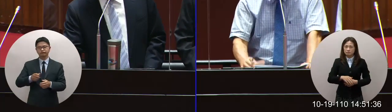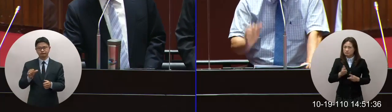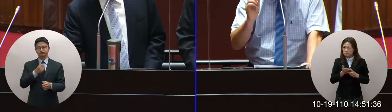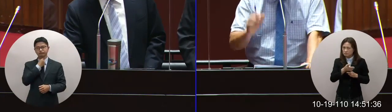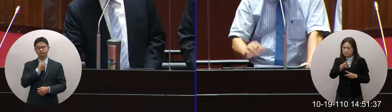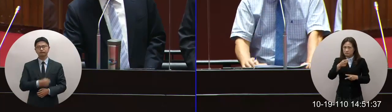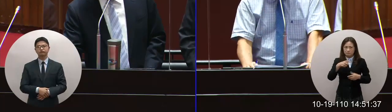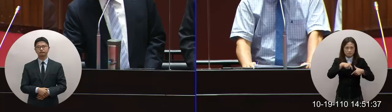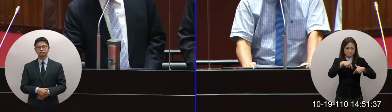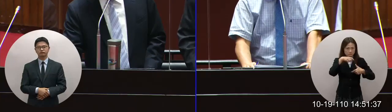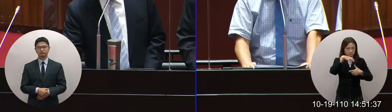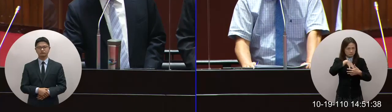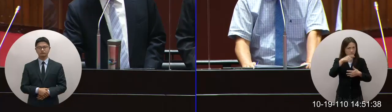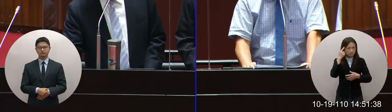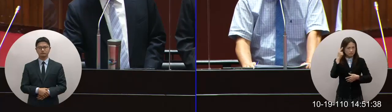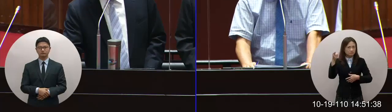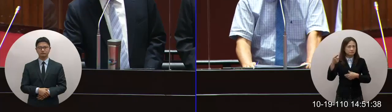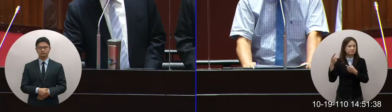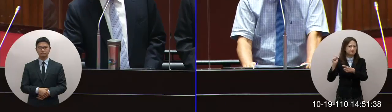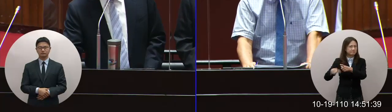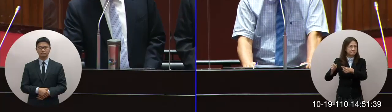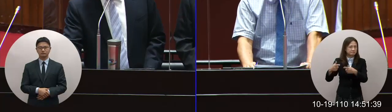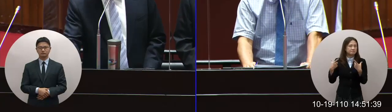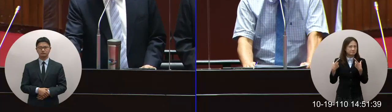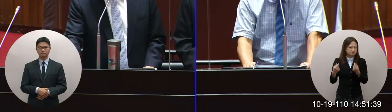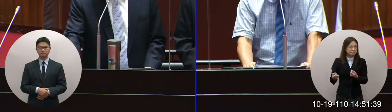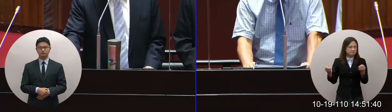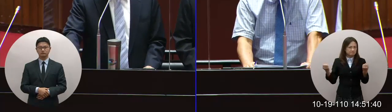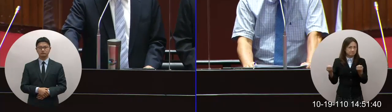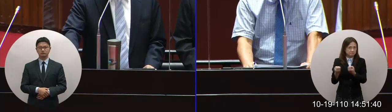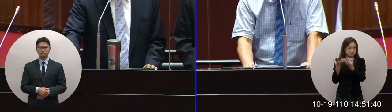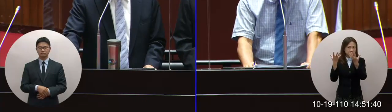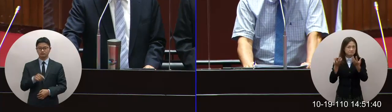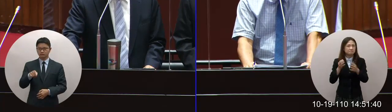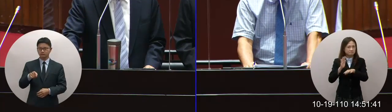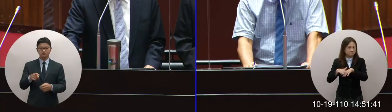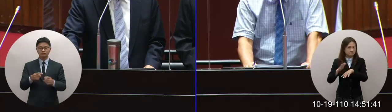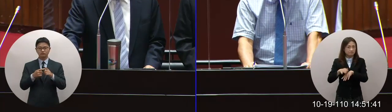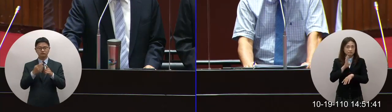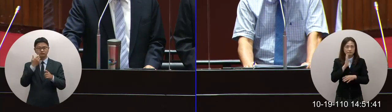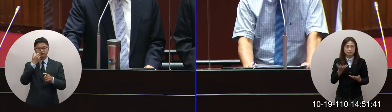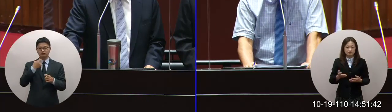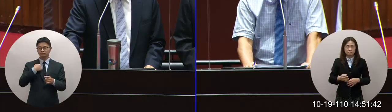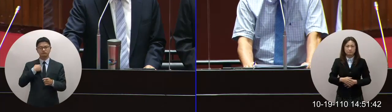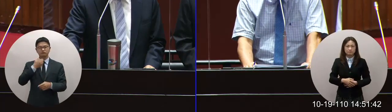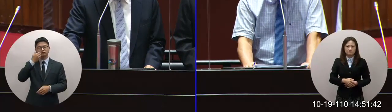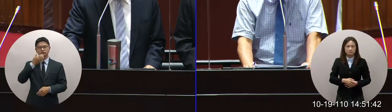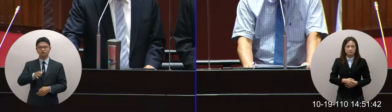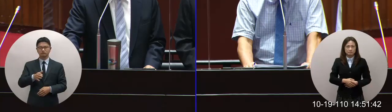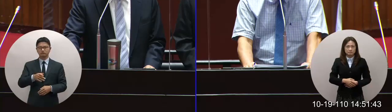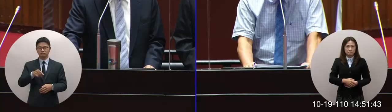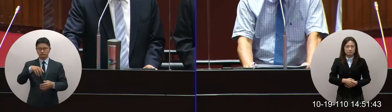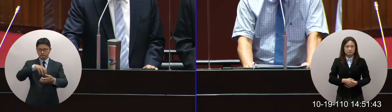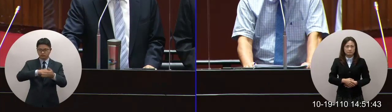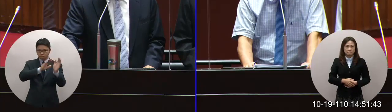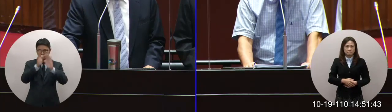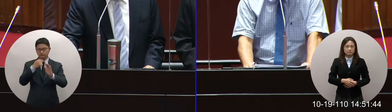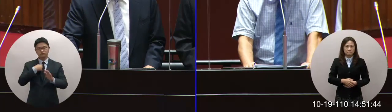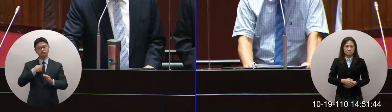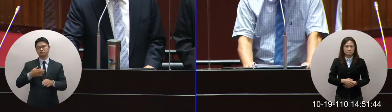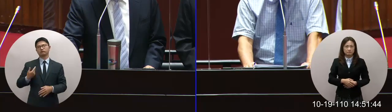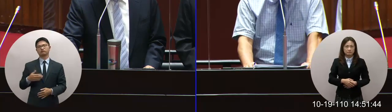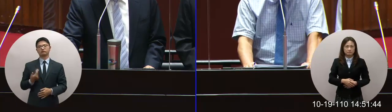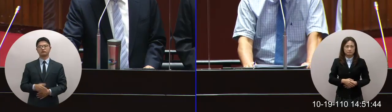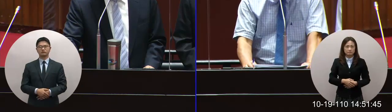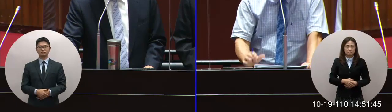认为东洋一定会出问题，您的看法呢？ 我对这个不认识，也不知道这个情节。